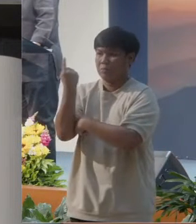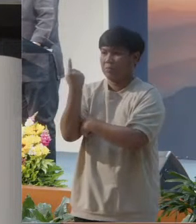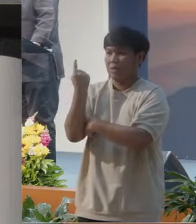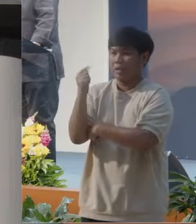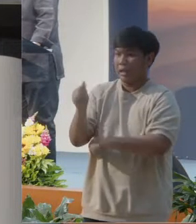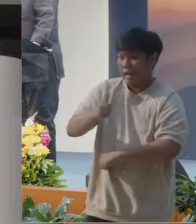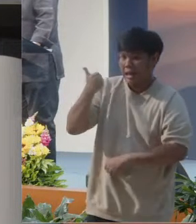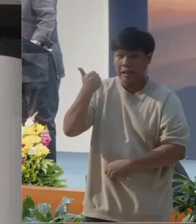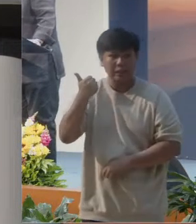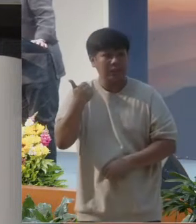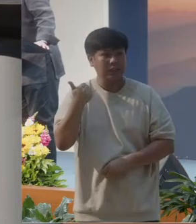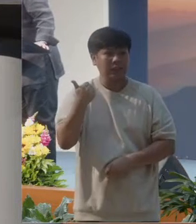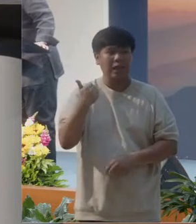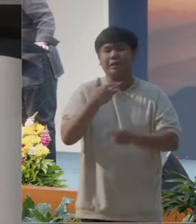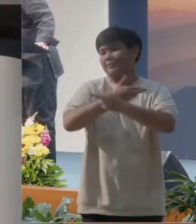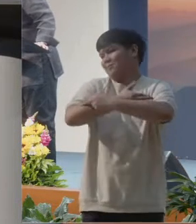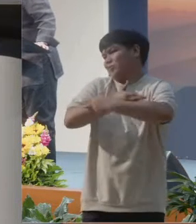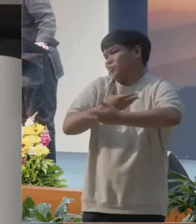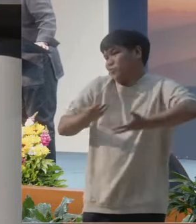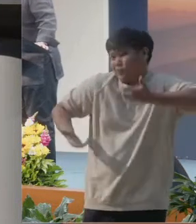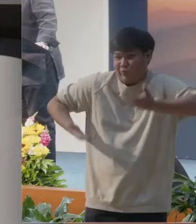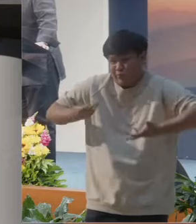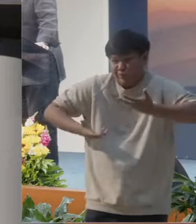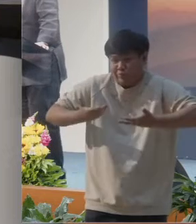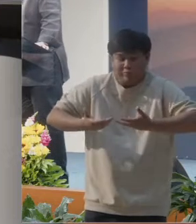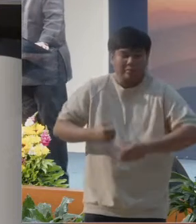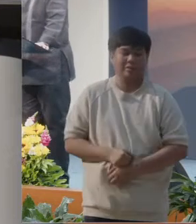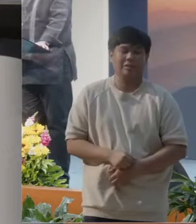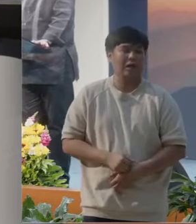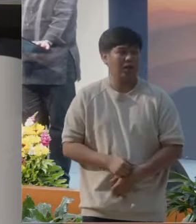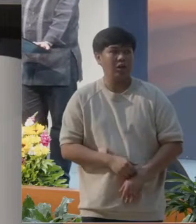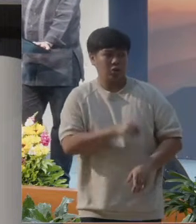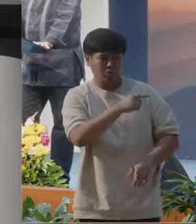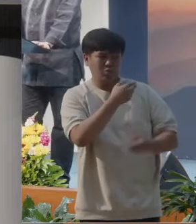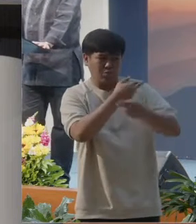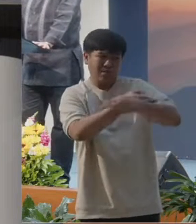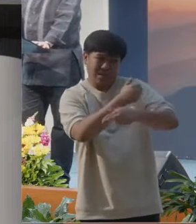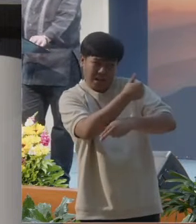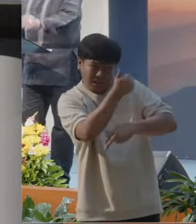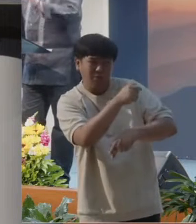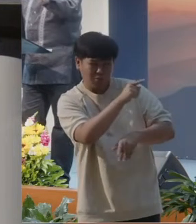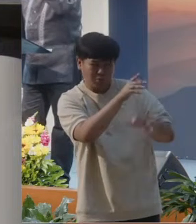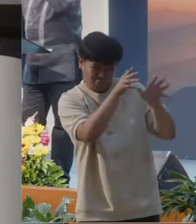iba, day off muna. Day off nyo muna. Pagpapahingahin nyo muna.